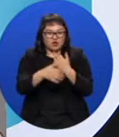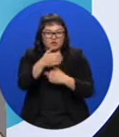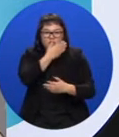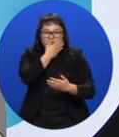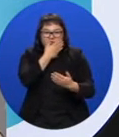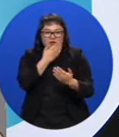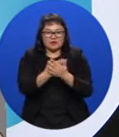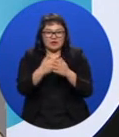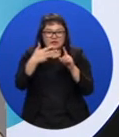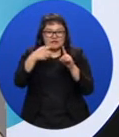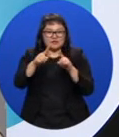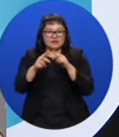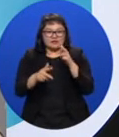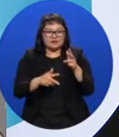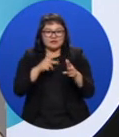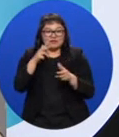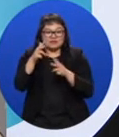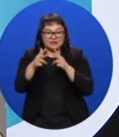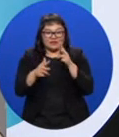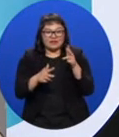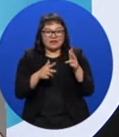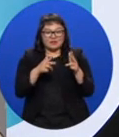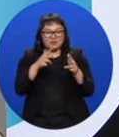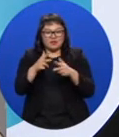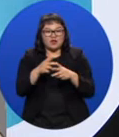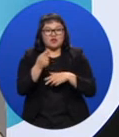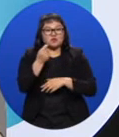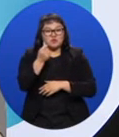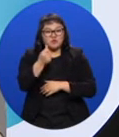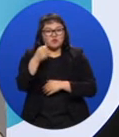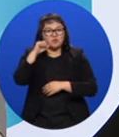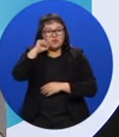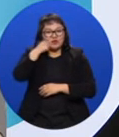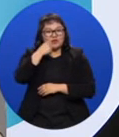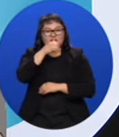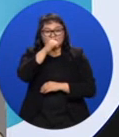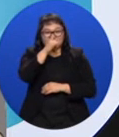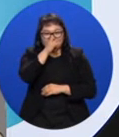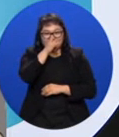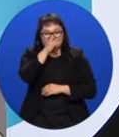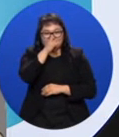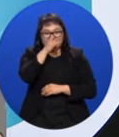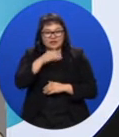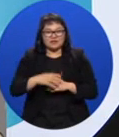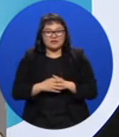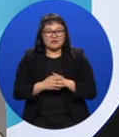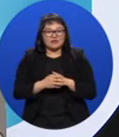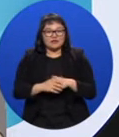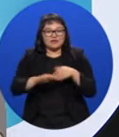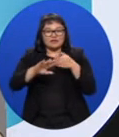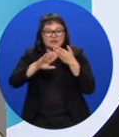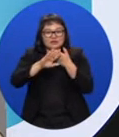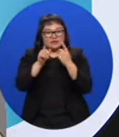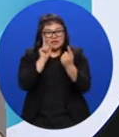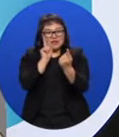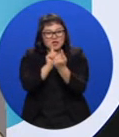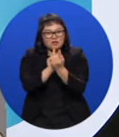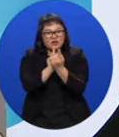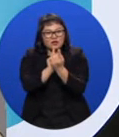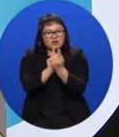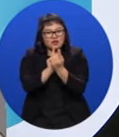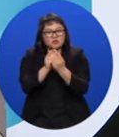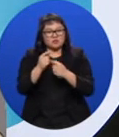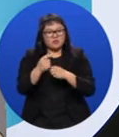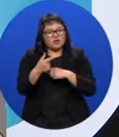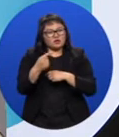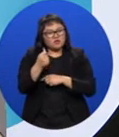산업인 1차 산업은 시장 개방으로 점점 어려워지고 있습니다. 공공기관이나 기업이 상대적으로 적어서 일자리를 얻기도